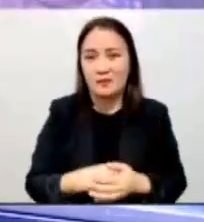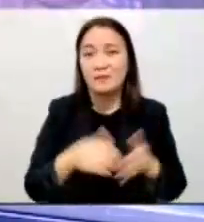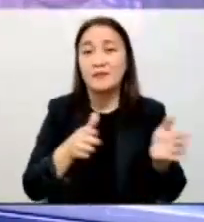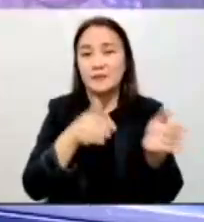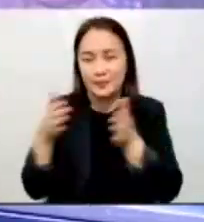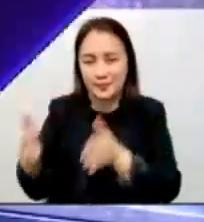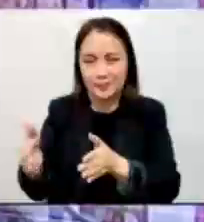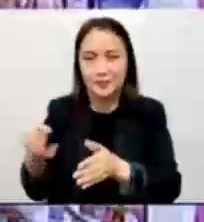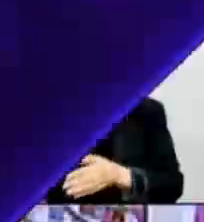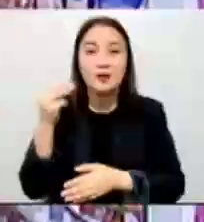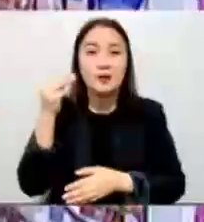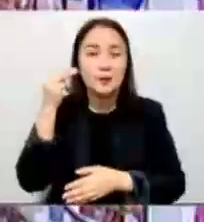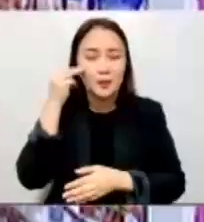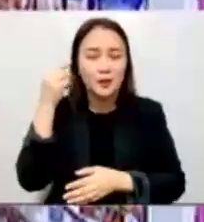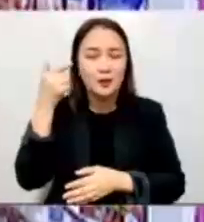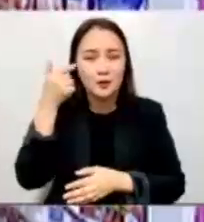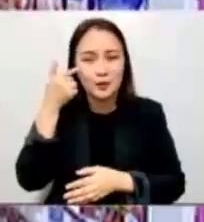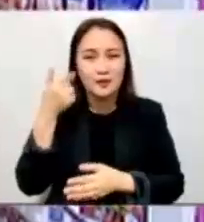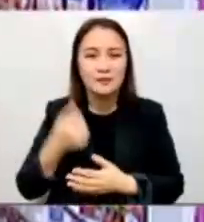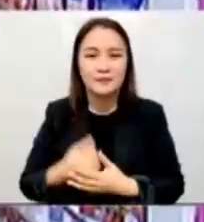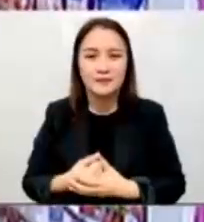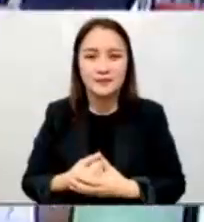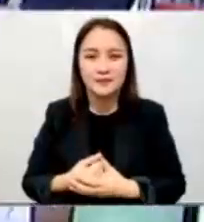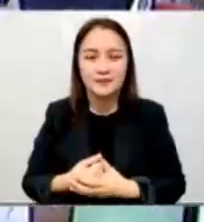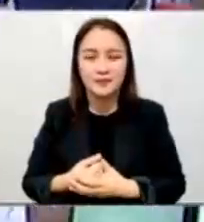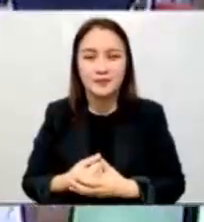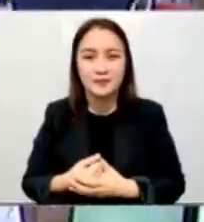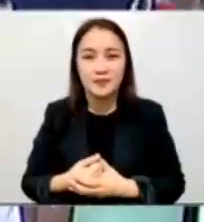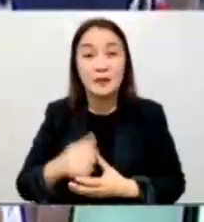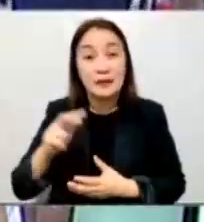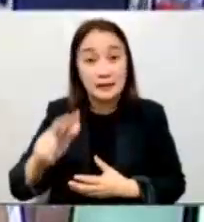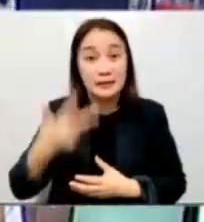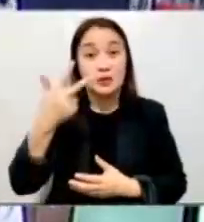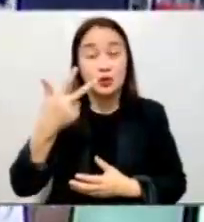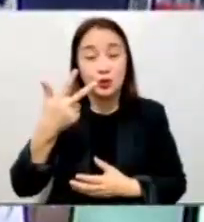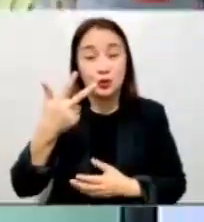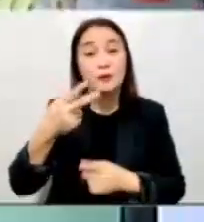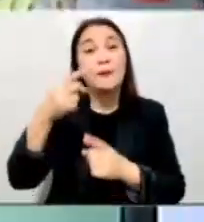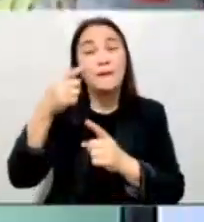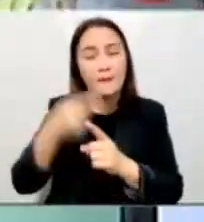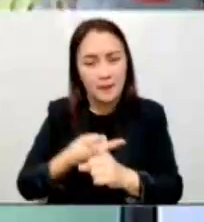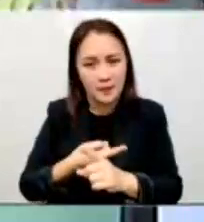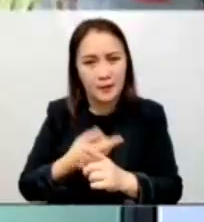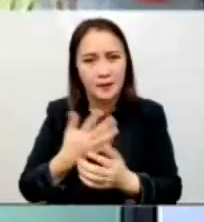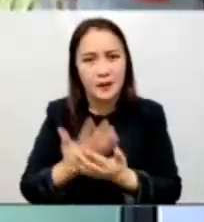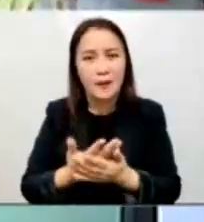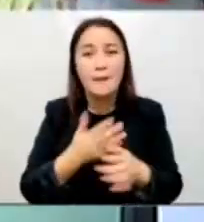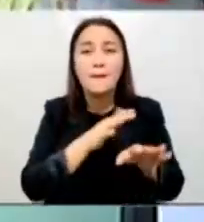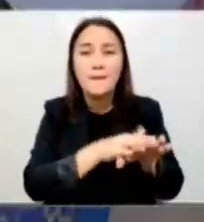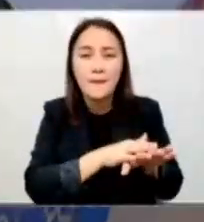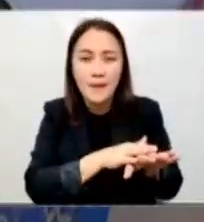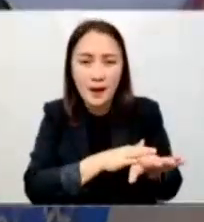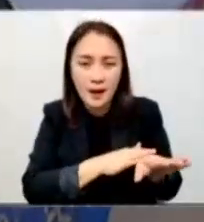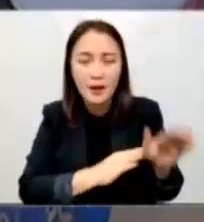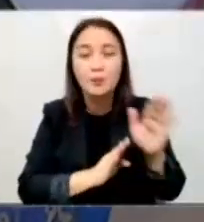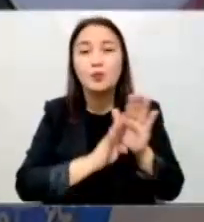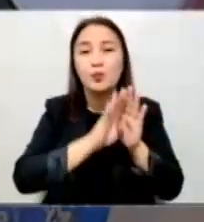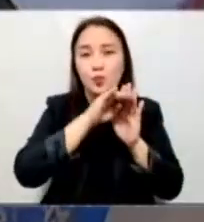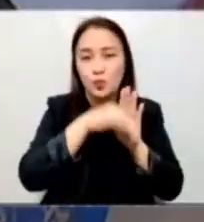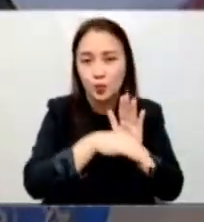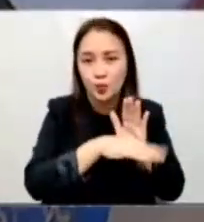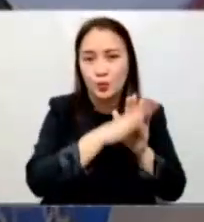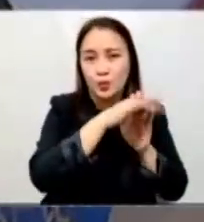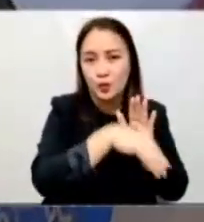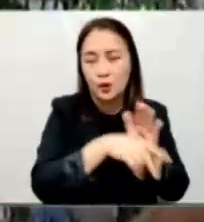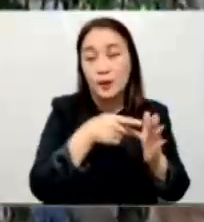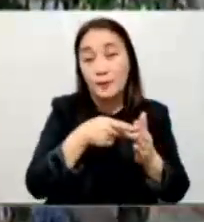Simon Gualvez. Sa ikatlong sunod na buwan, bumagal ang inflation o antas ng pagtaas ng presyo ng mga bilihin at serbisyo